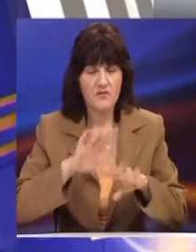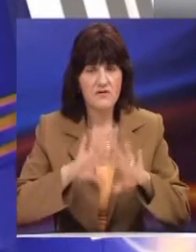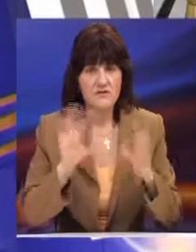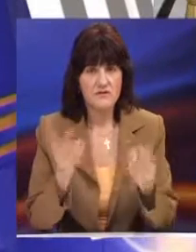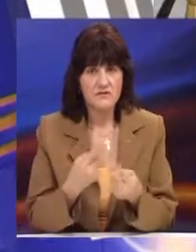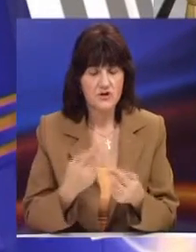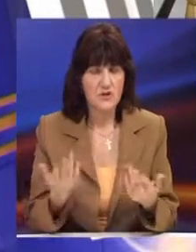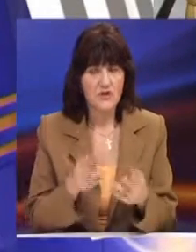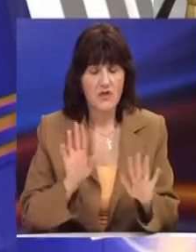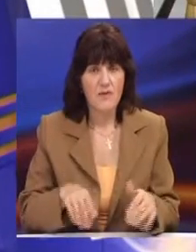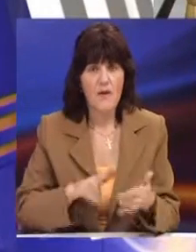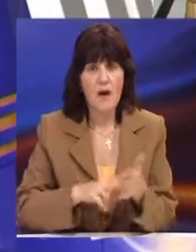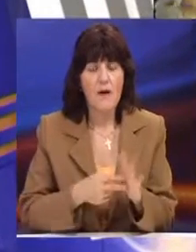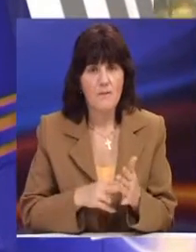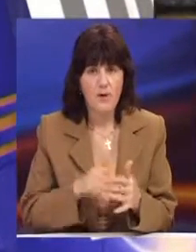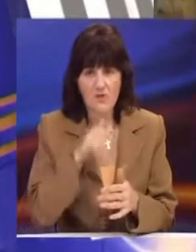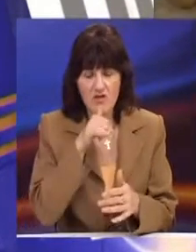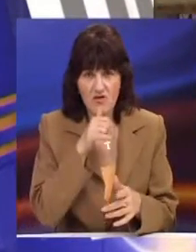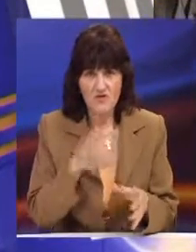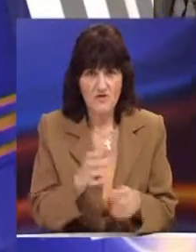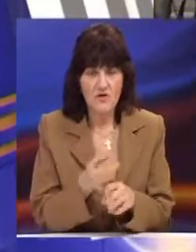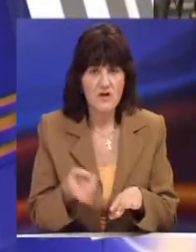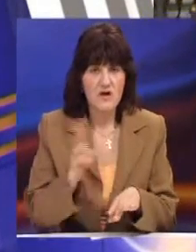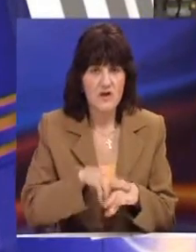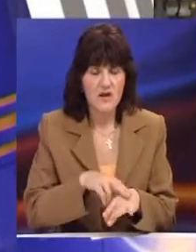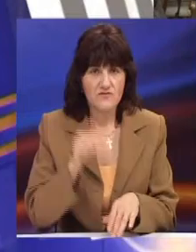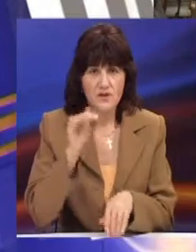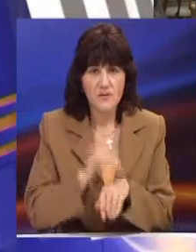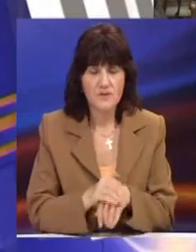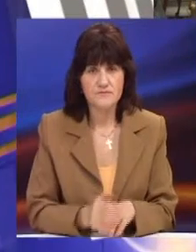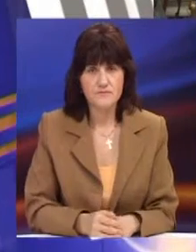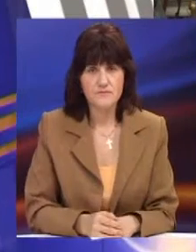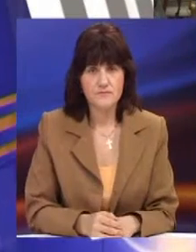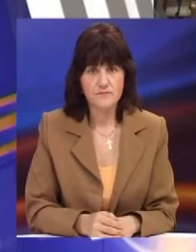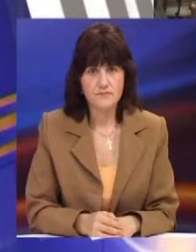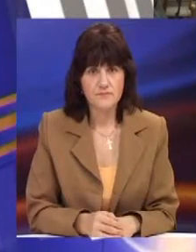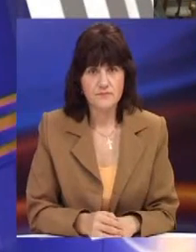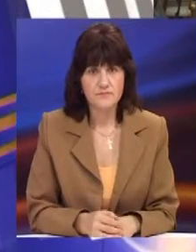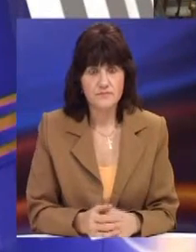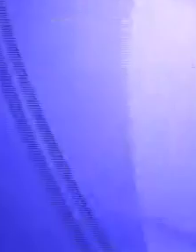objekata zajedničkog stanovanja, gde su problemi smrzavanja vodomera najviše izraženi.